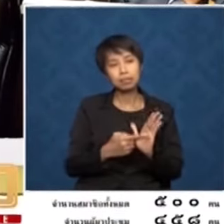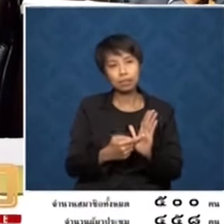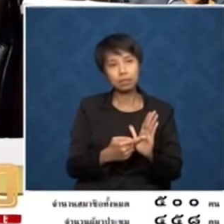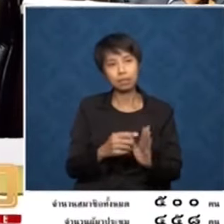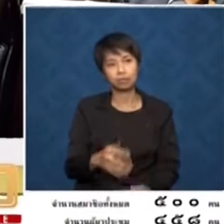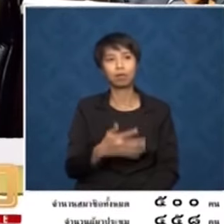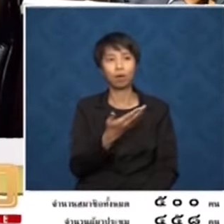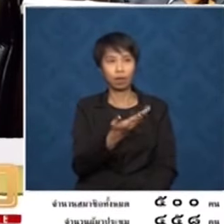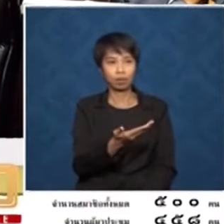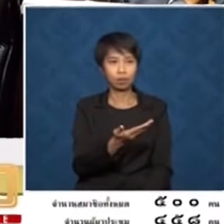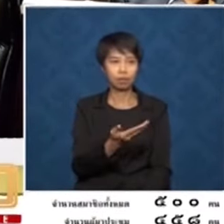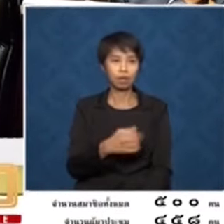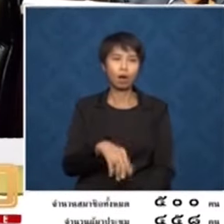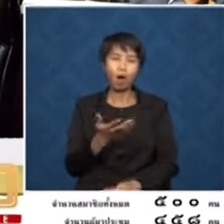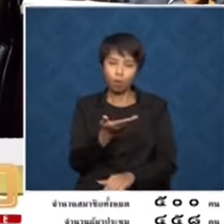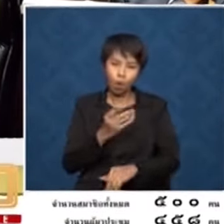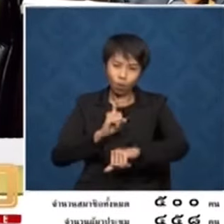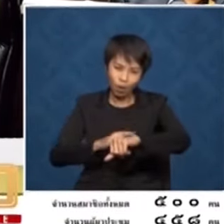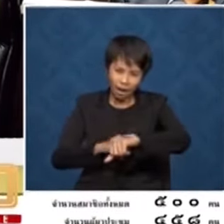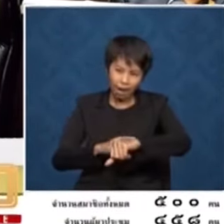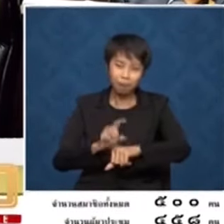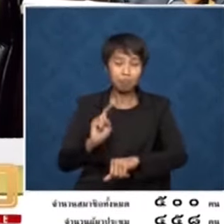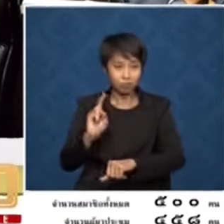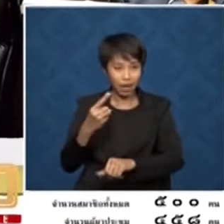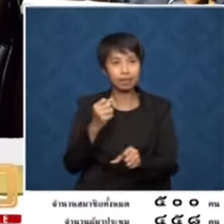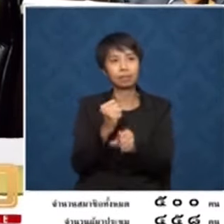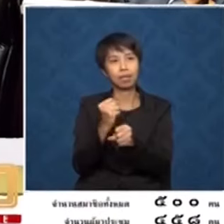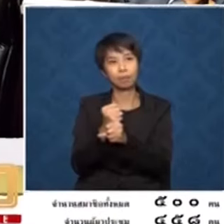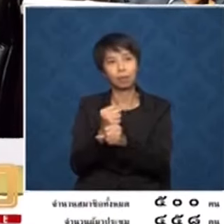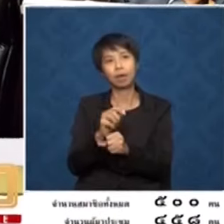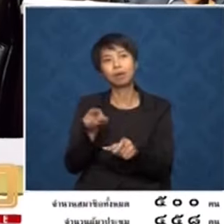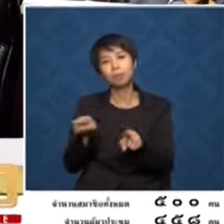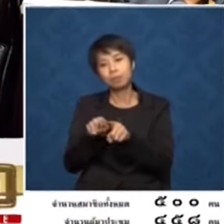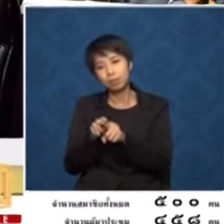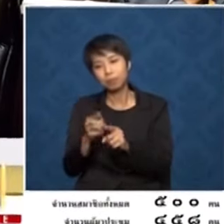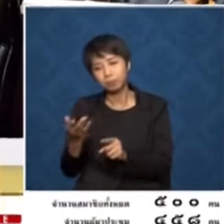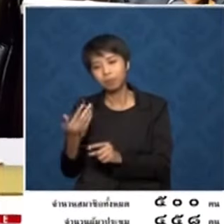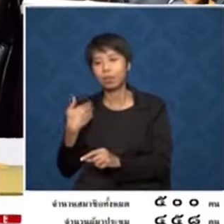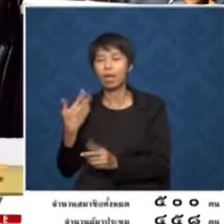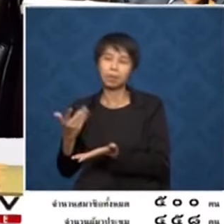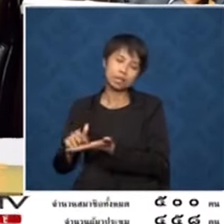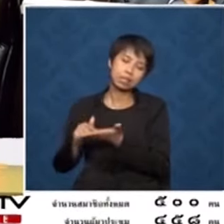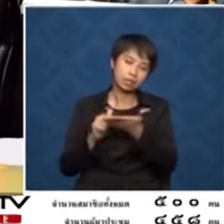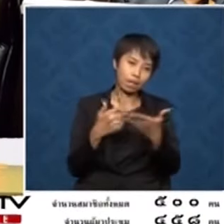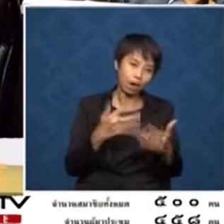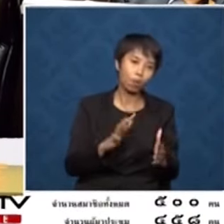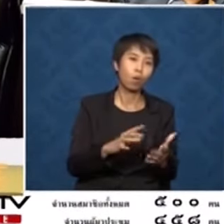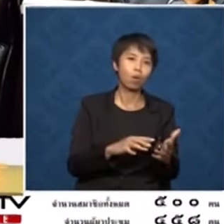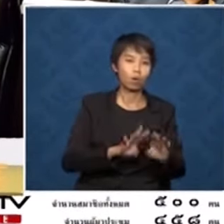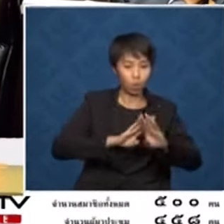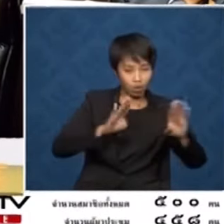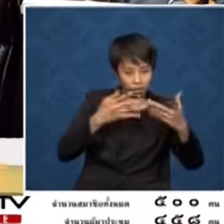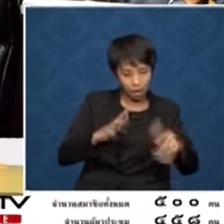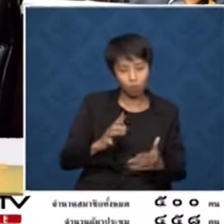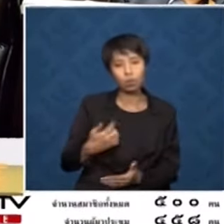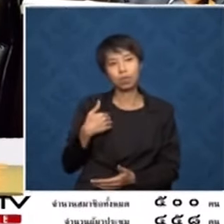ก็ที่ประชุมเห็นด้วยกับรายงานฉบับนี้ 257ต่อ 0เสียงงดออกเสียง 2เสียงนะคะนี่กระบวนการหลัง